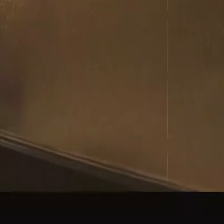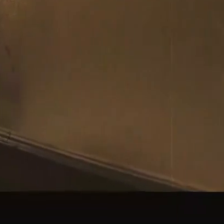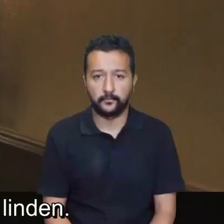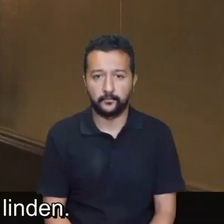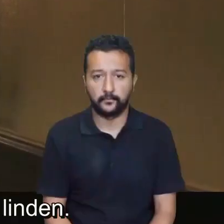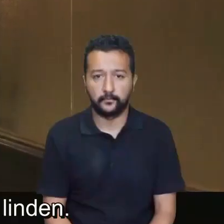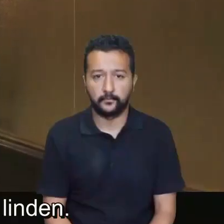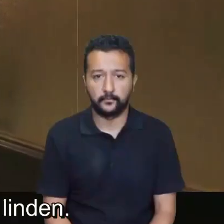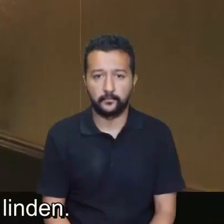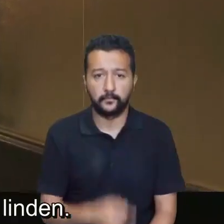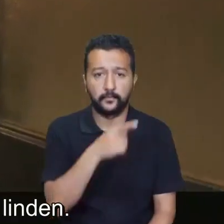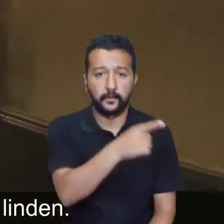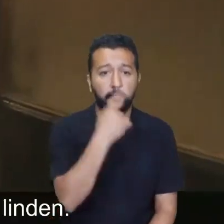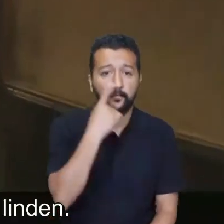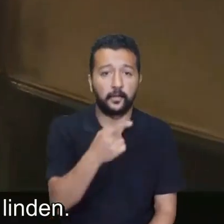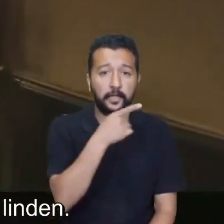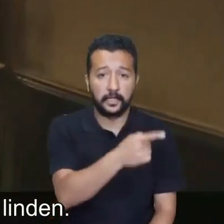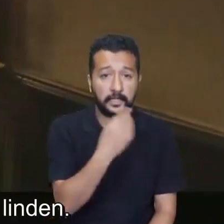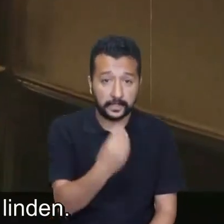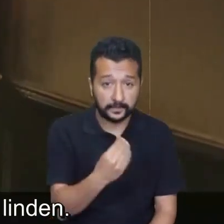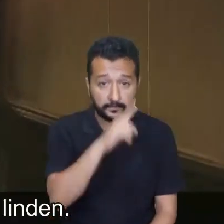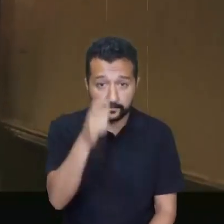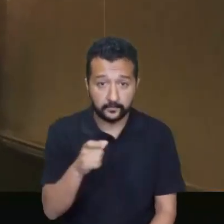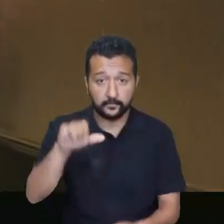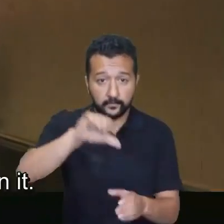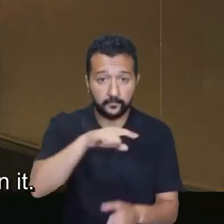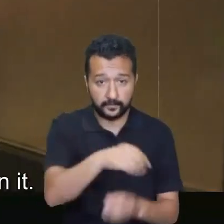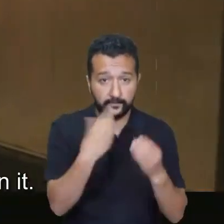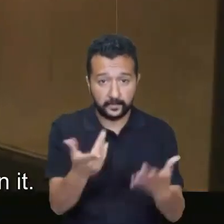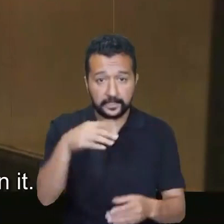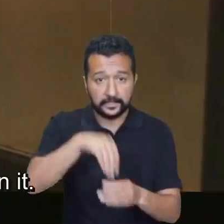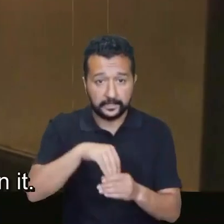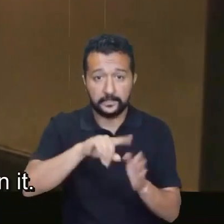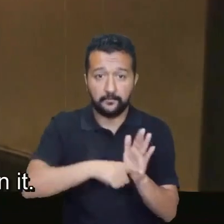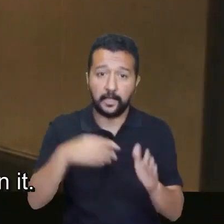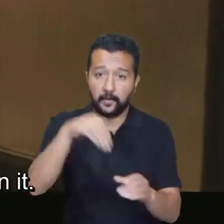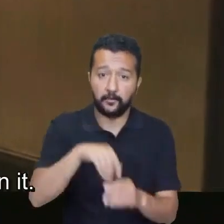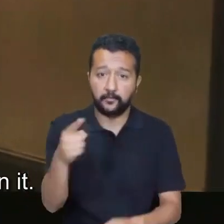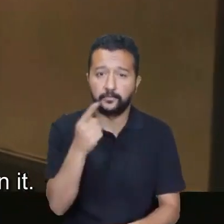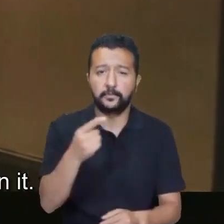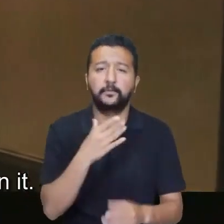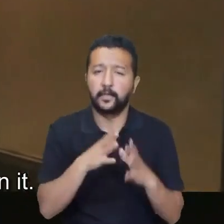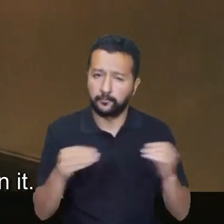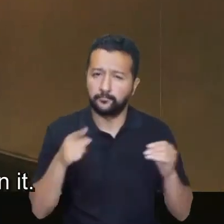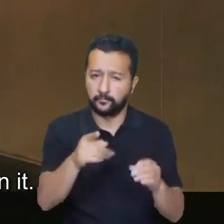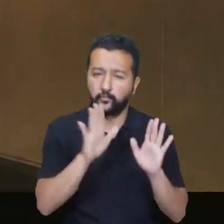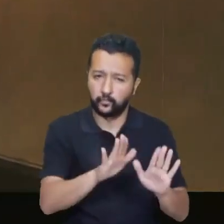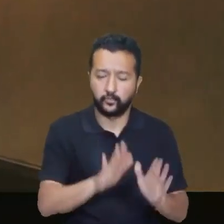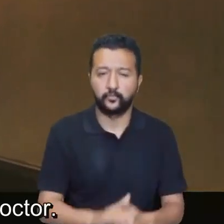da kapısını açınca duraksadı, geri kapattı. İçine bal da koyarım. Bir şey için